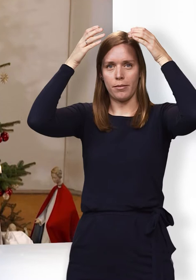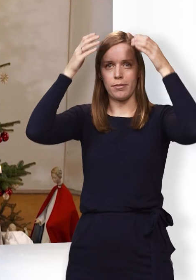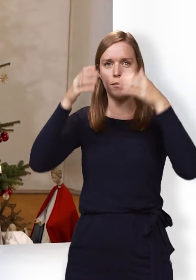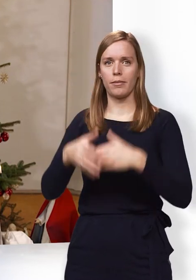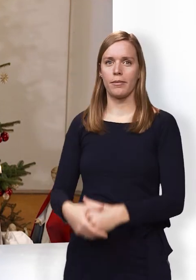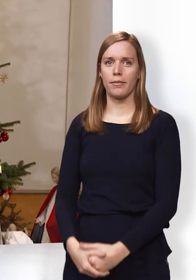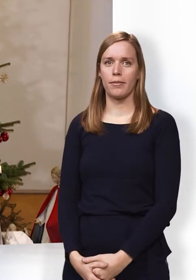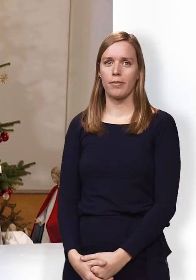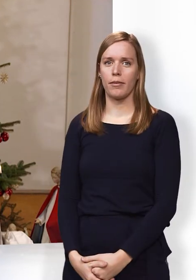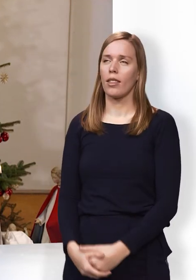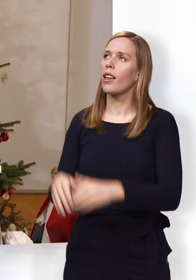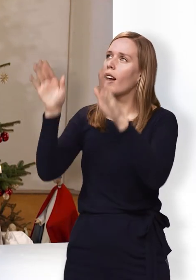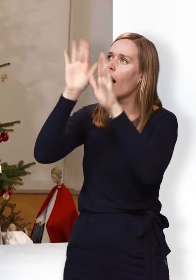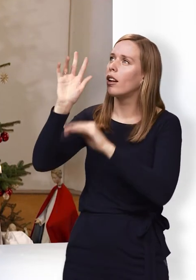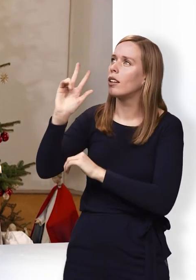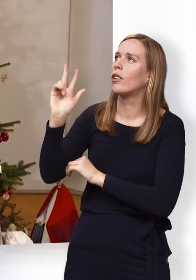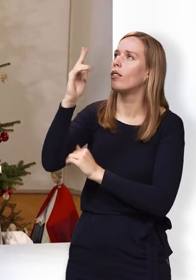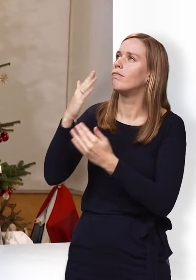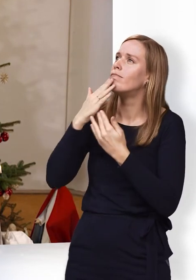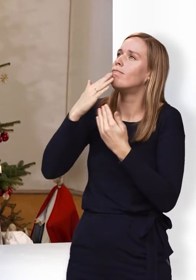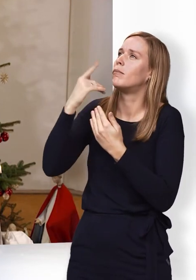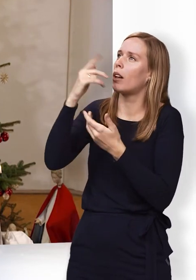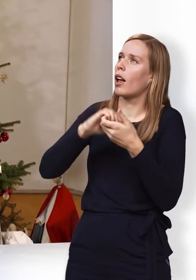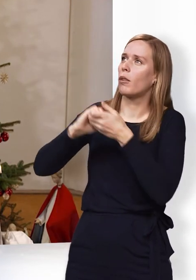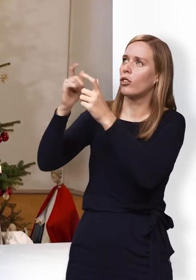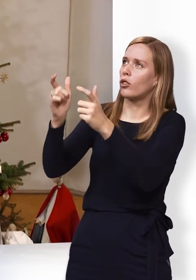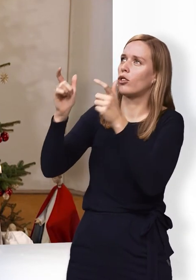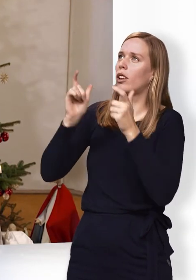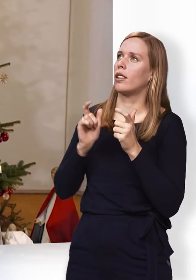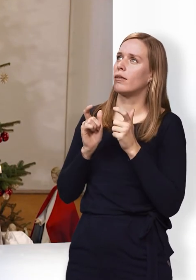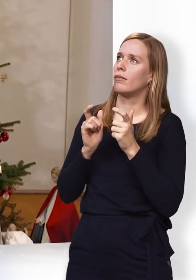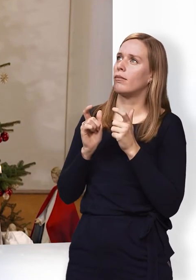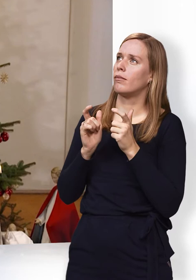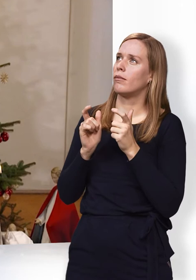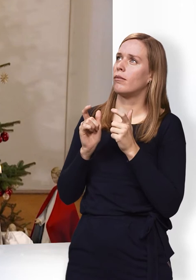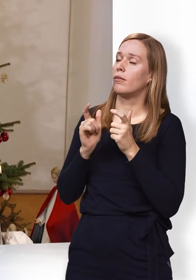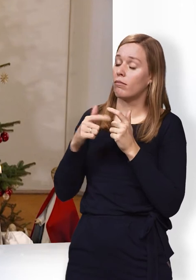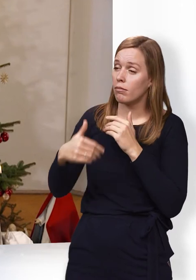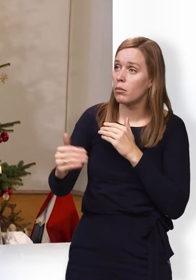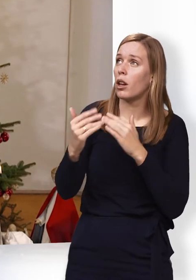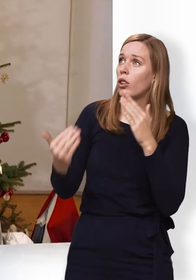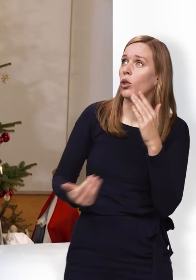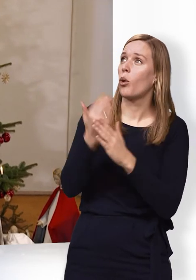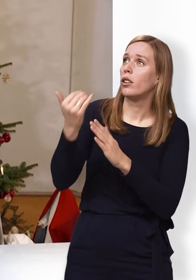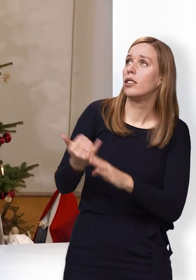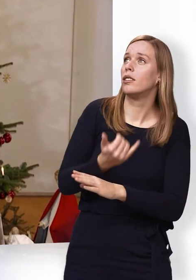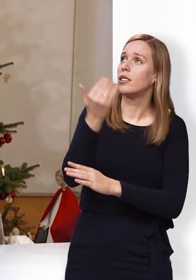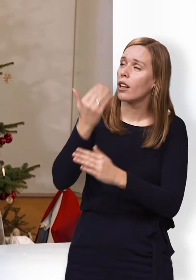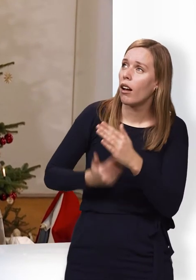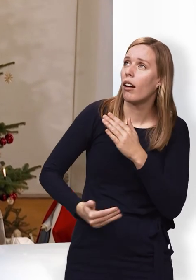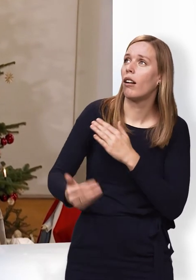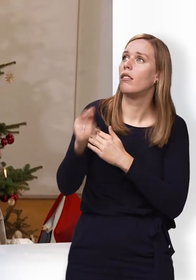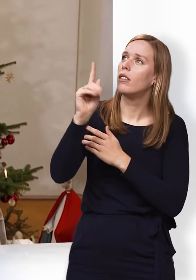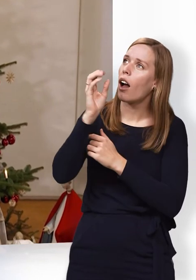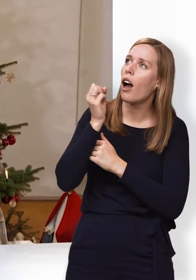Heiliger Gott, wir danken dir für die Gemeinschaft mit dir. Erfülle dieses neue Jahr, erfülle unseren Alltag mit